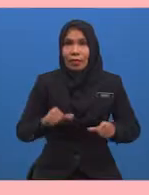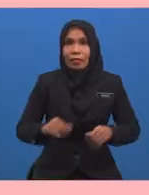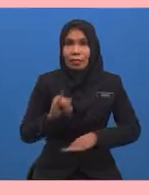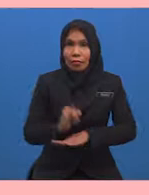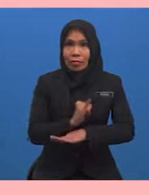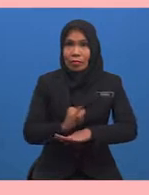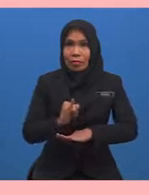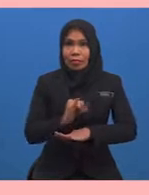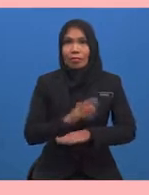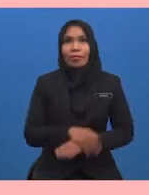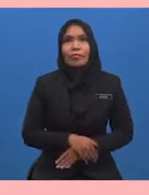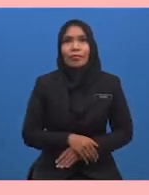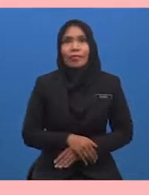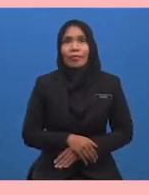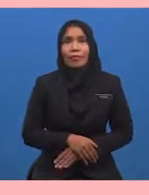perdagangan.